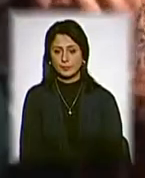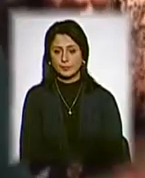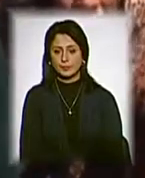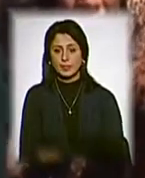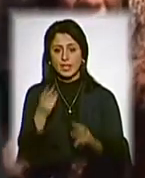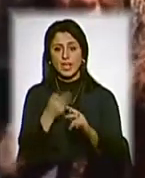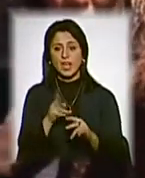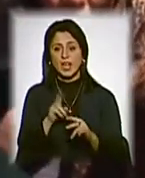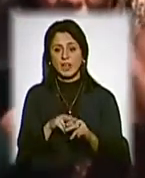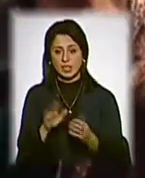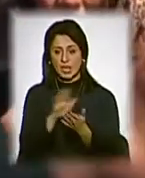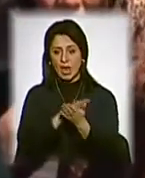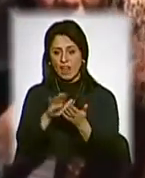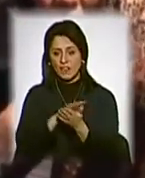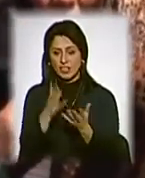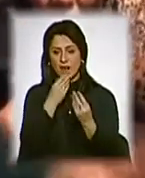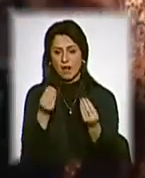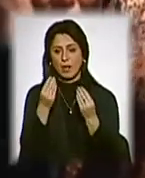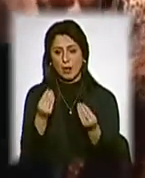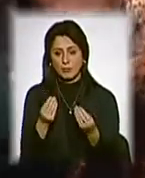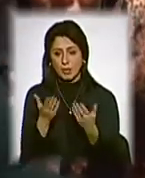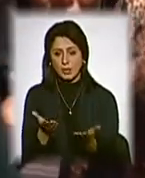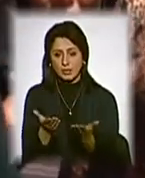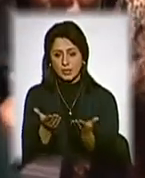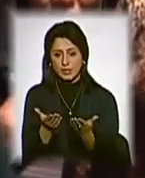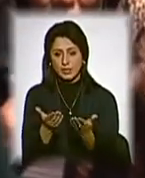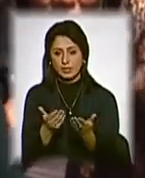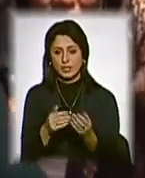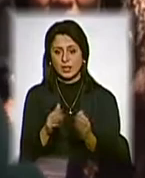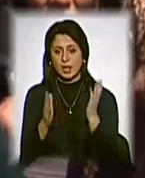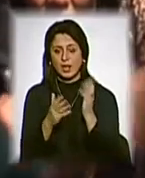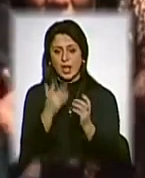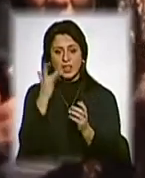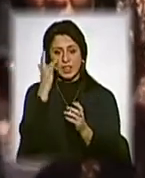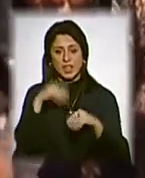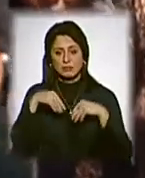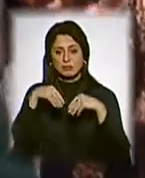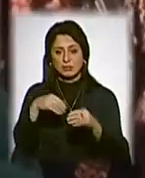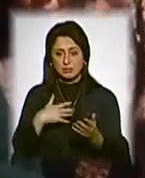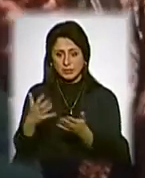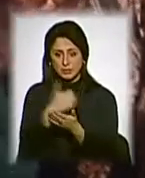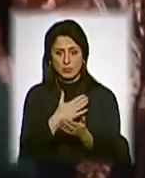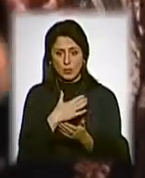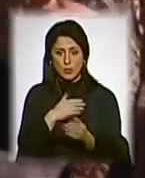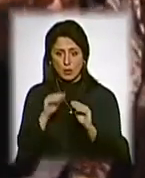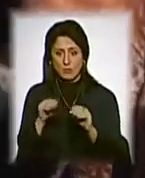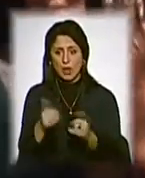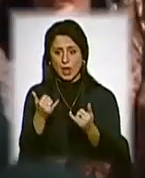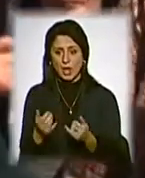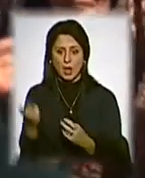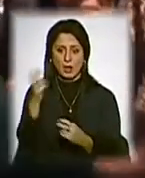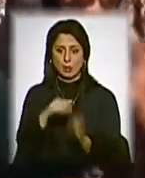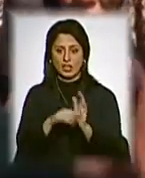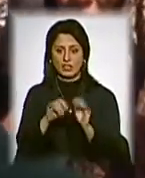ეს გავასუფთავეთ, გავალამაზეთ და დავგეთ თხილი, რათა შემოსავალი რომ ქონოდა. ახლა